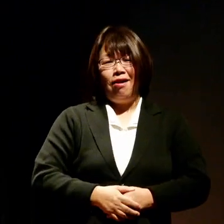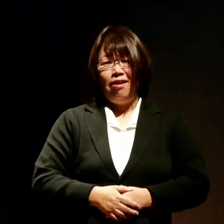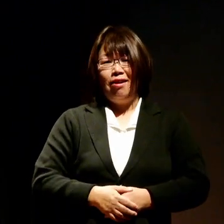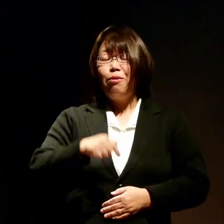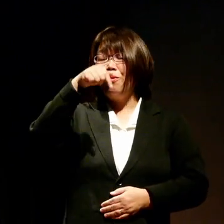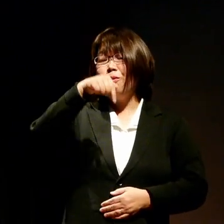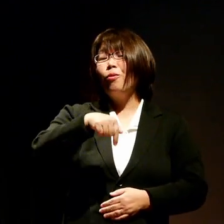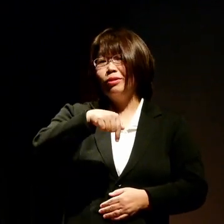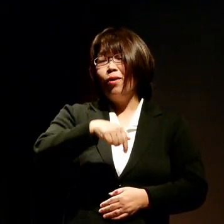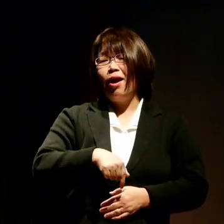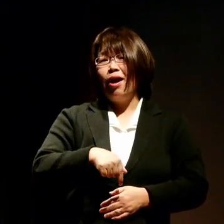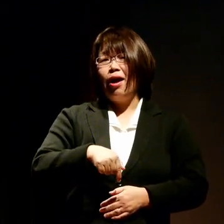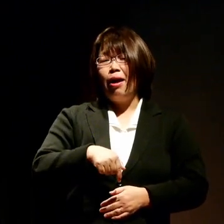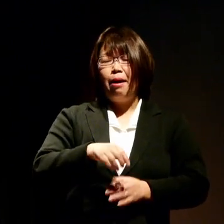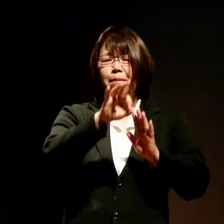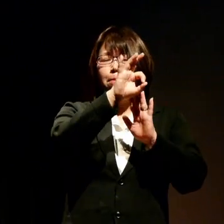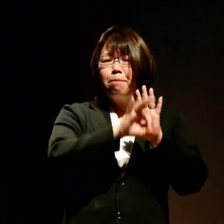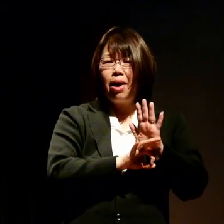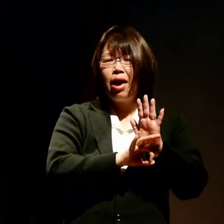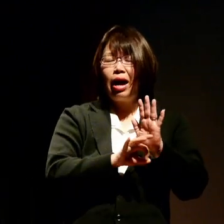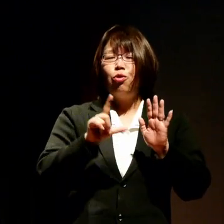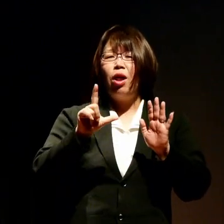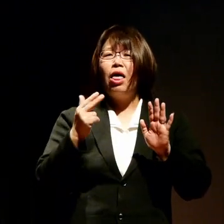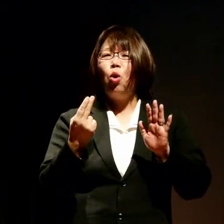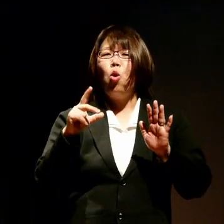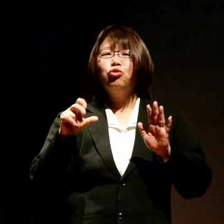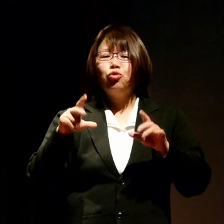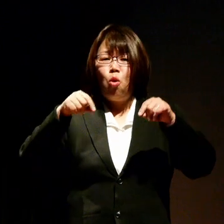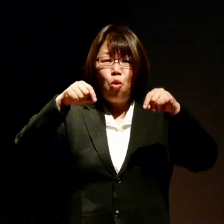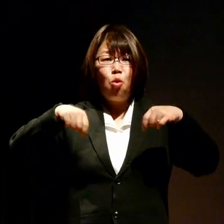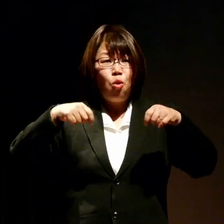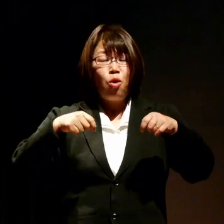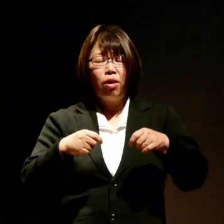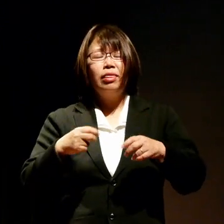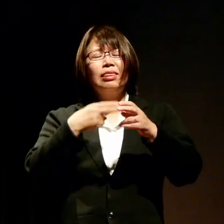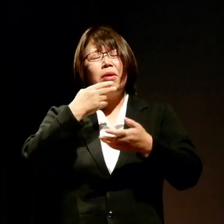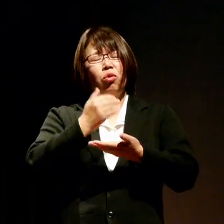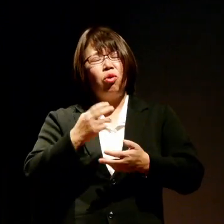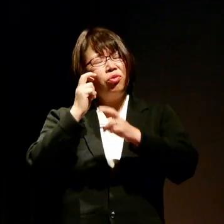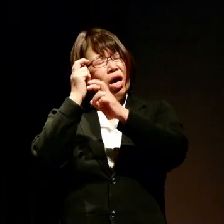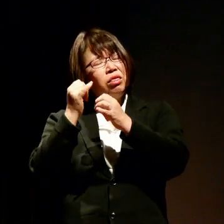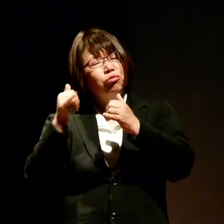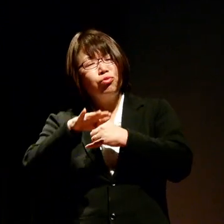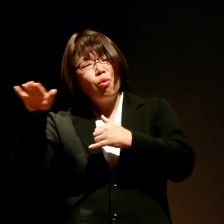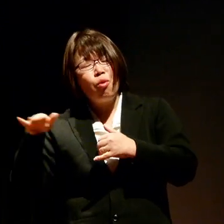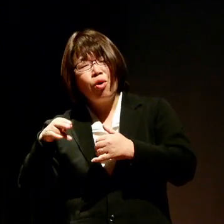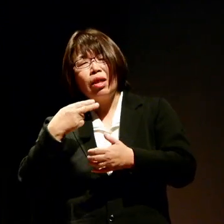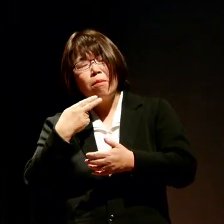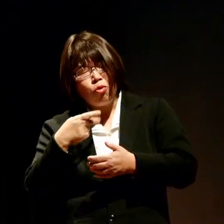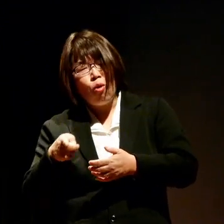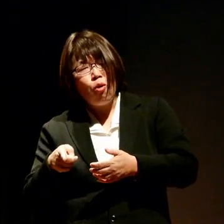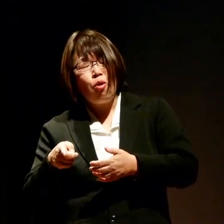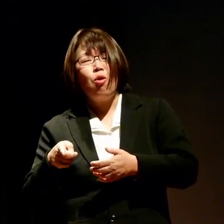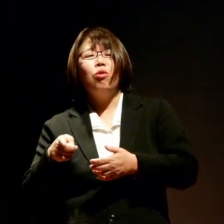ここには各メーカーのレトルト、食べることに悩んでいる方たちに向けた食べ物、そ